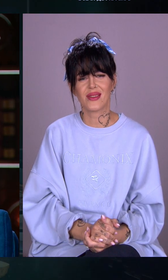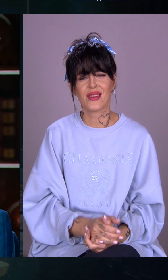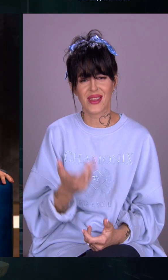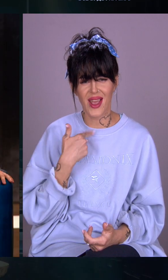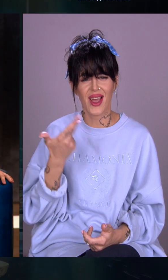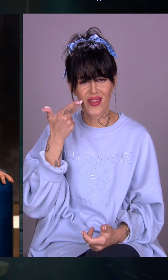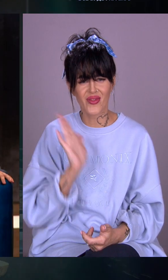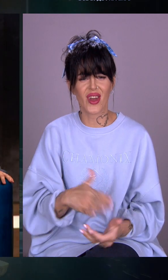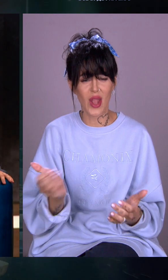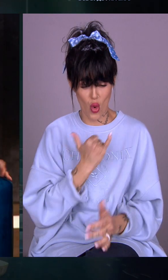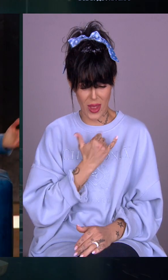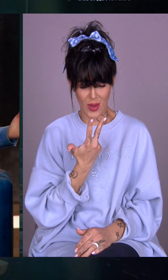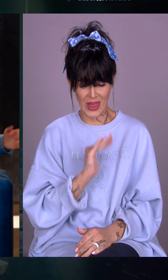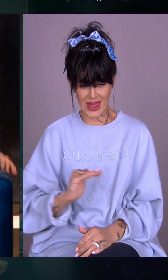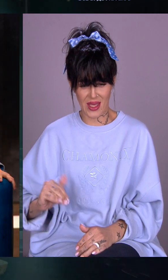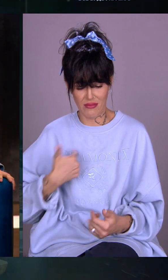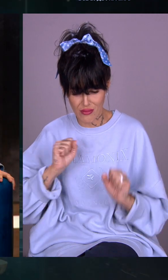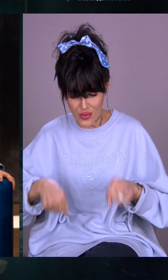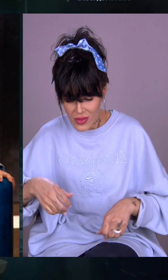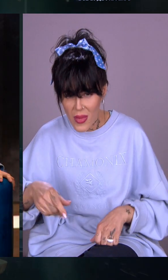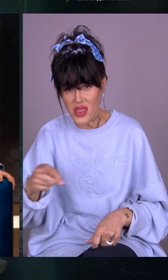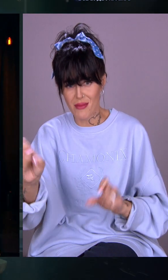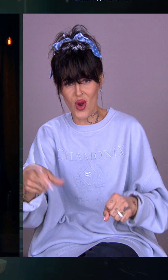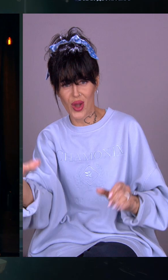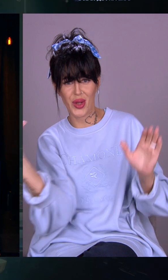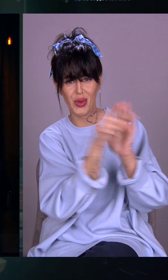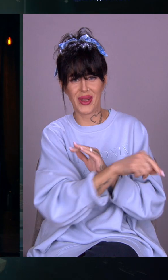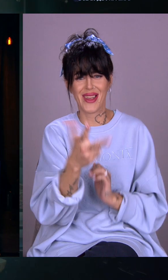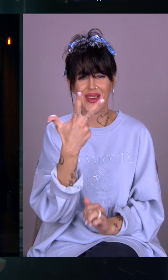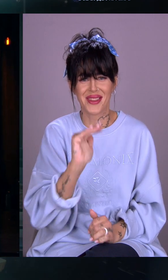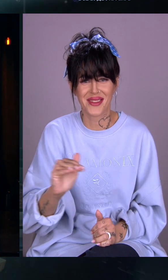що знаходжу. Троє дітей, так ти можеш виїхати.